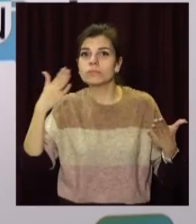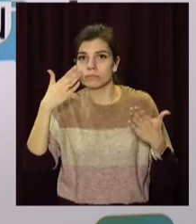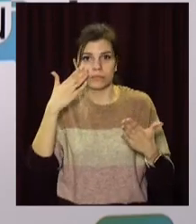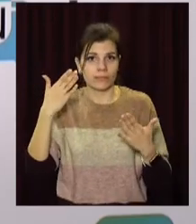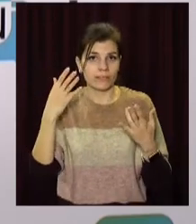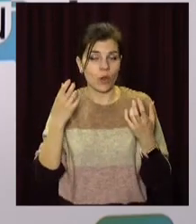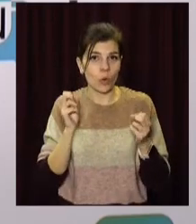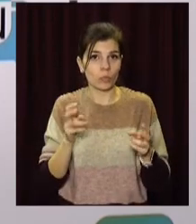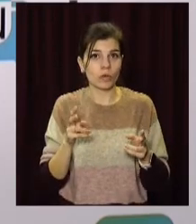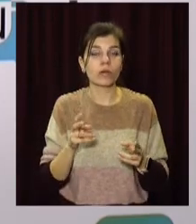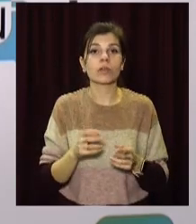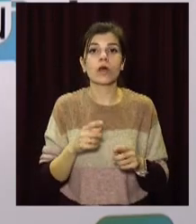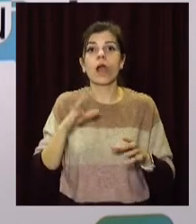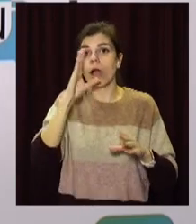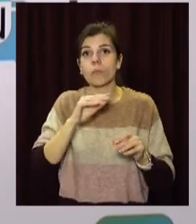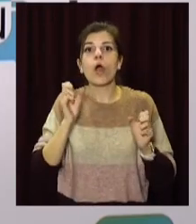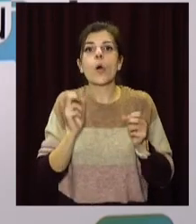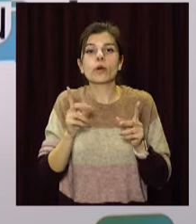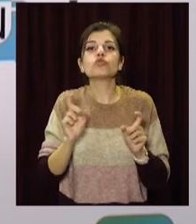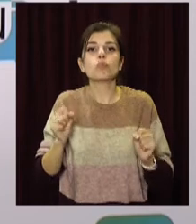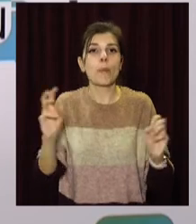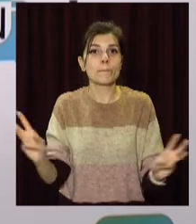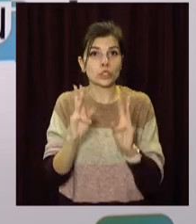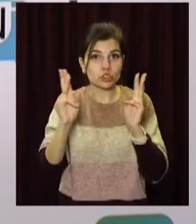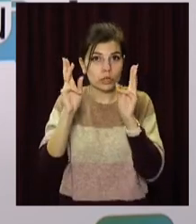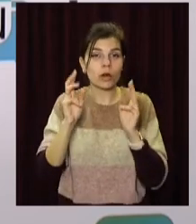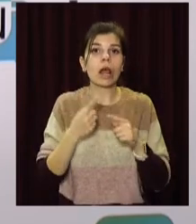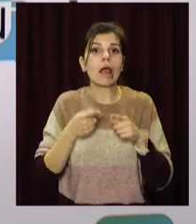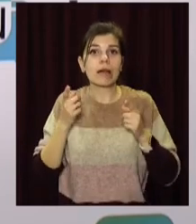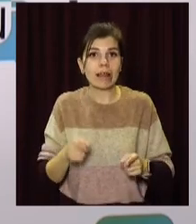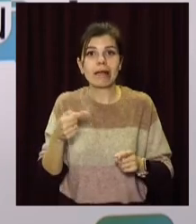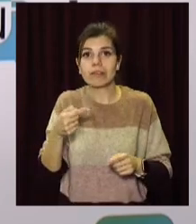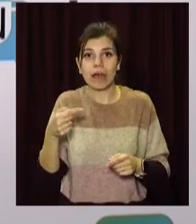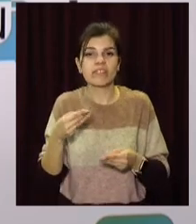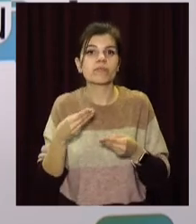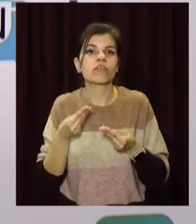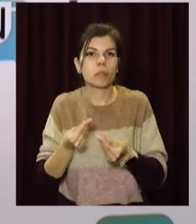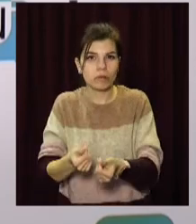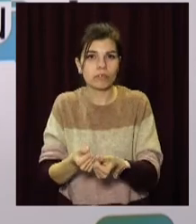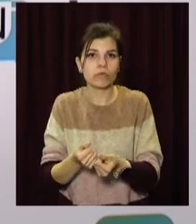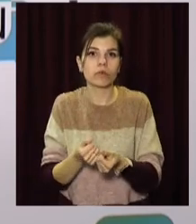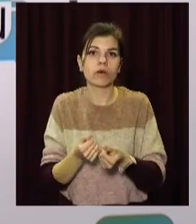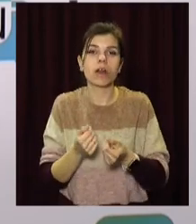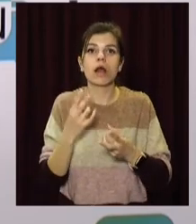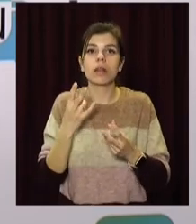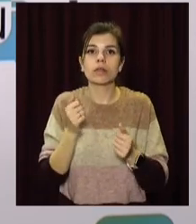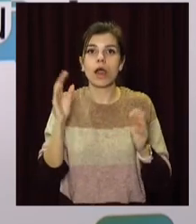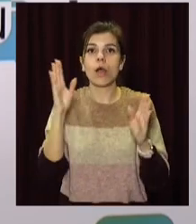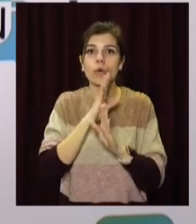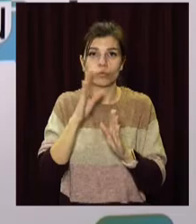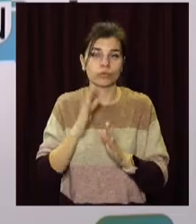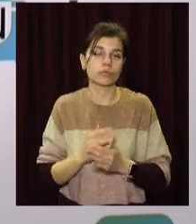небезпека можливості виникнення пожеж, небезпека і реальний негативний вплив на екологічні